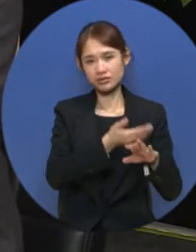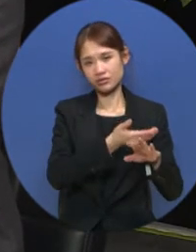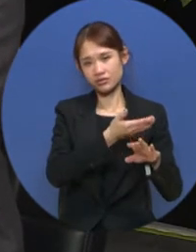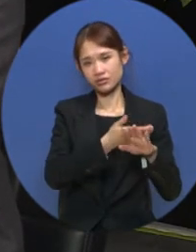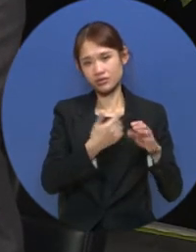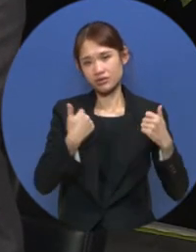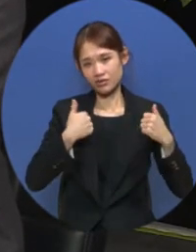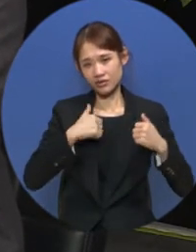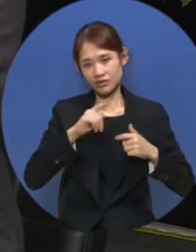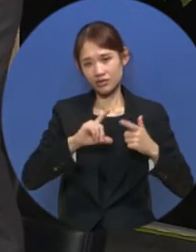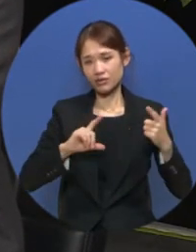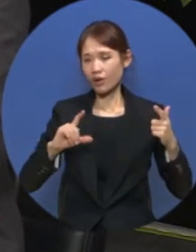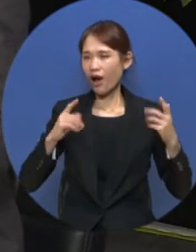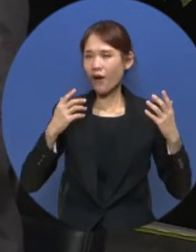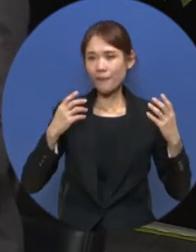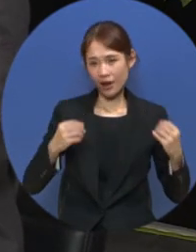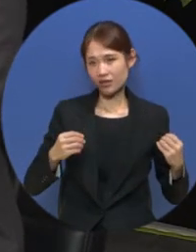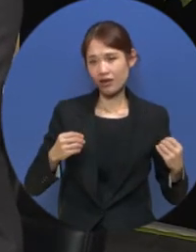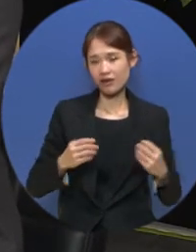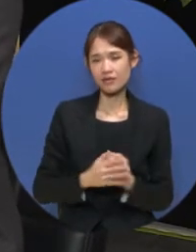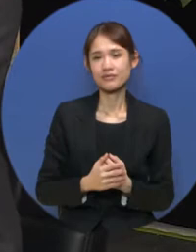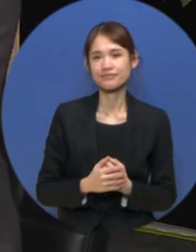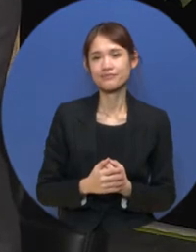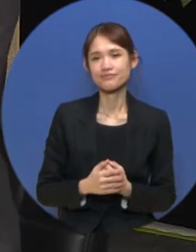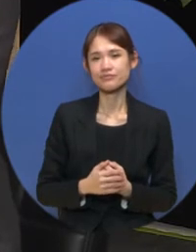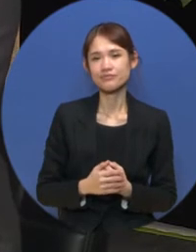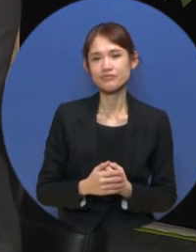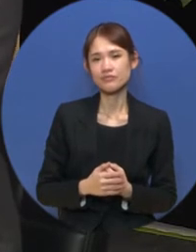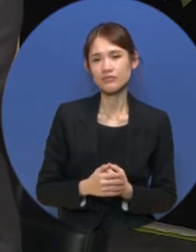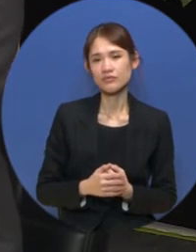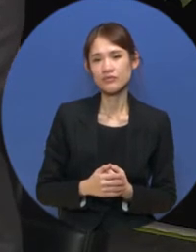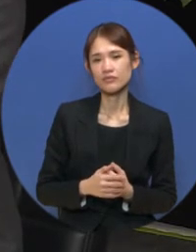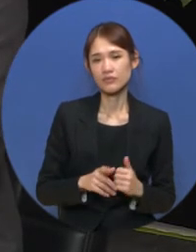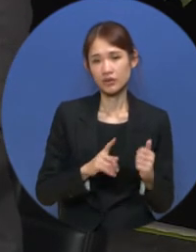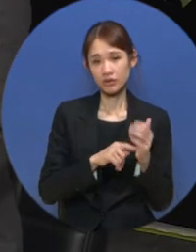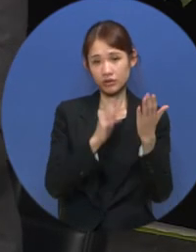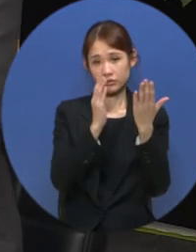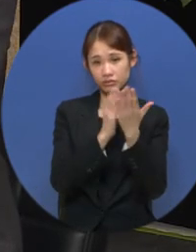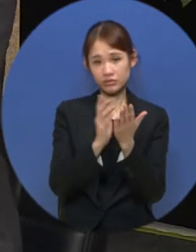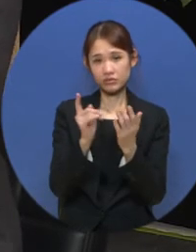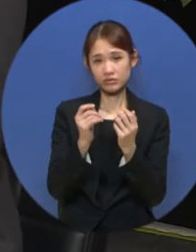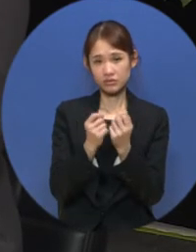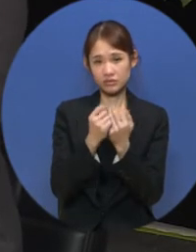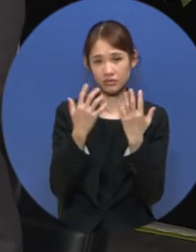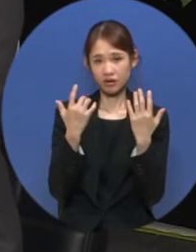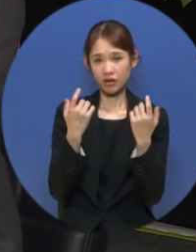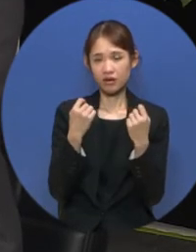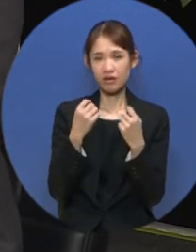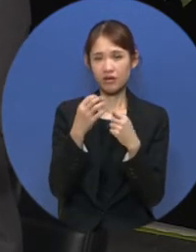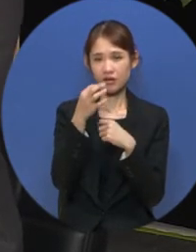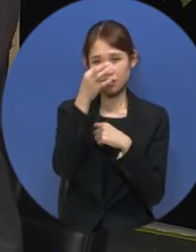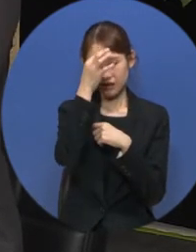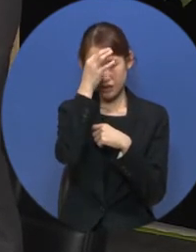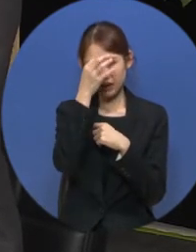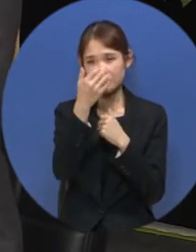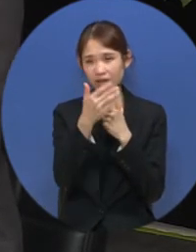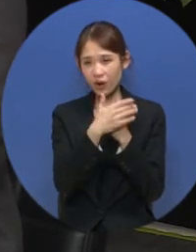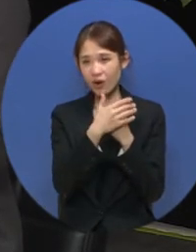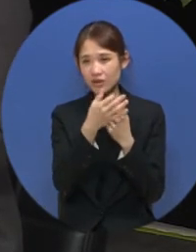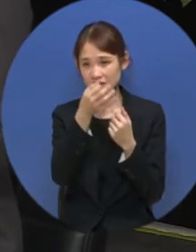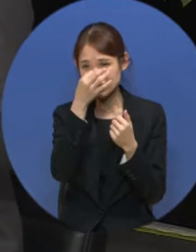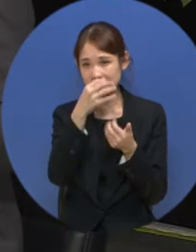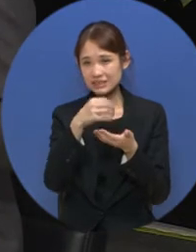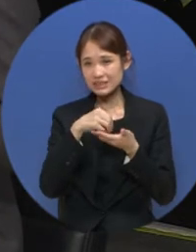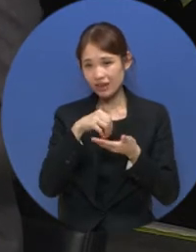체형을 가지신 분들이 상당히 많더라고요. 네. 그리고 이제 그분들이 마치 이제 봇물 터지듯이 아 이런 기능도